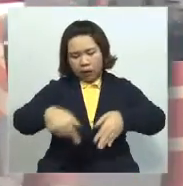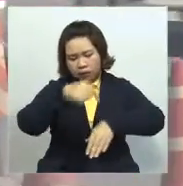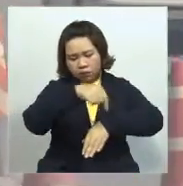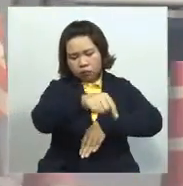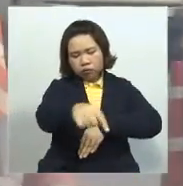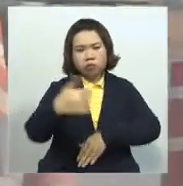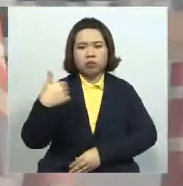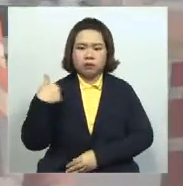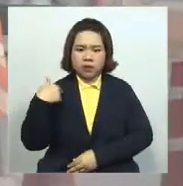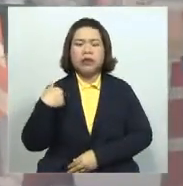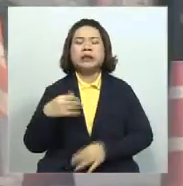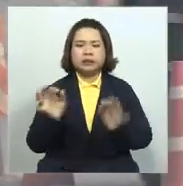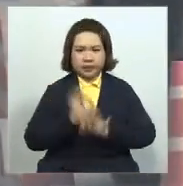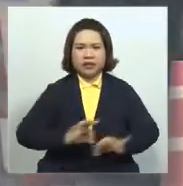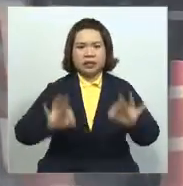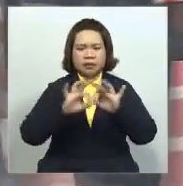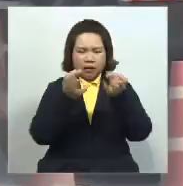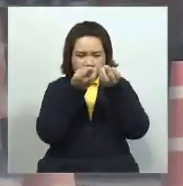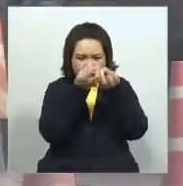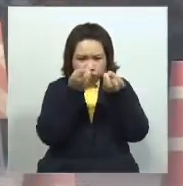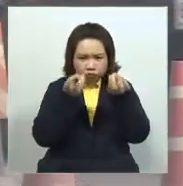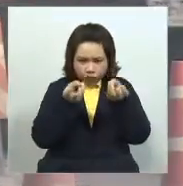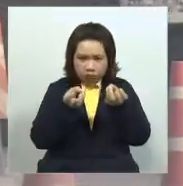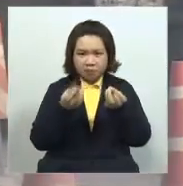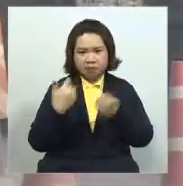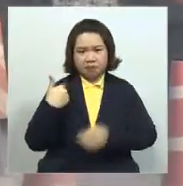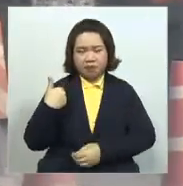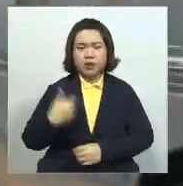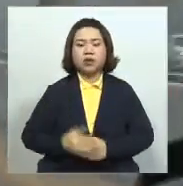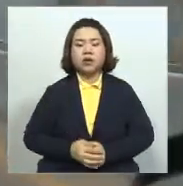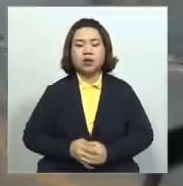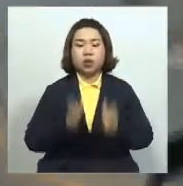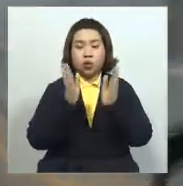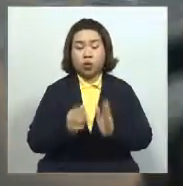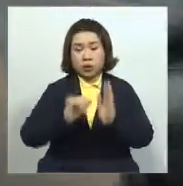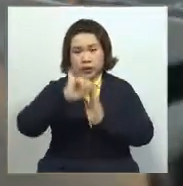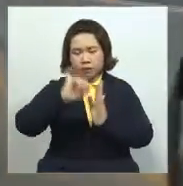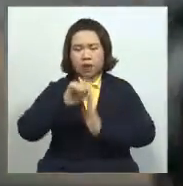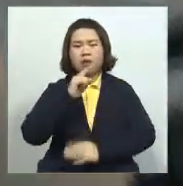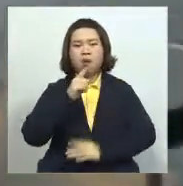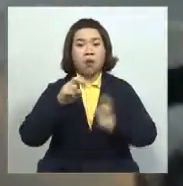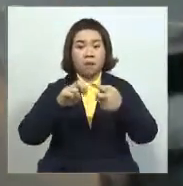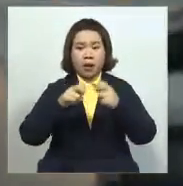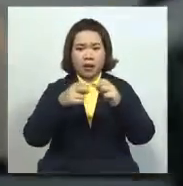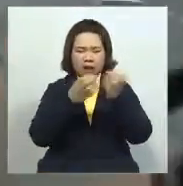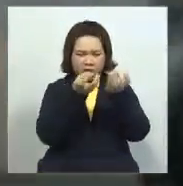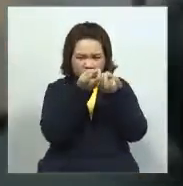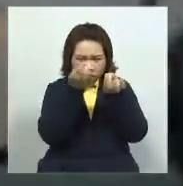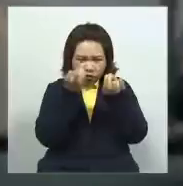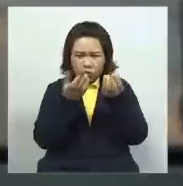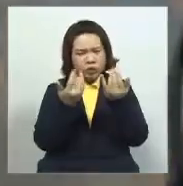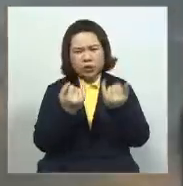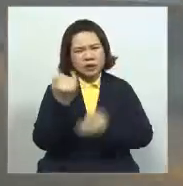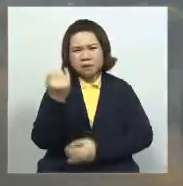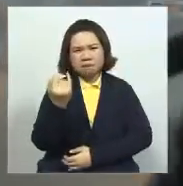คะก็ถือว่าเป็นอีกหนึ่งปัจจัยที่ทำให้มีปัญหาฝุ่นละอองด้วยชาวเชียงใหม่เองบอกว่าสถานการณ์ฝุ่นละอองขณะนี้มีแนวโน้ม